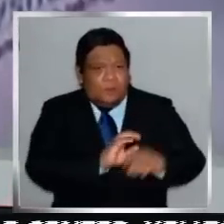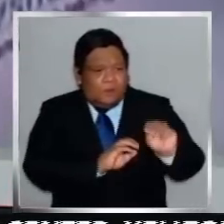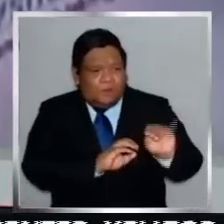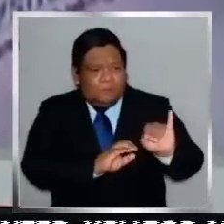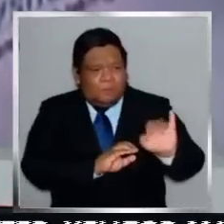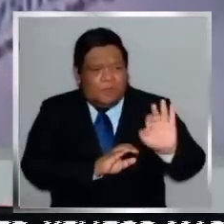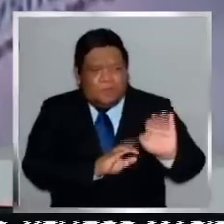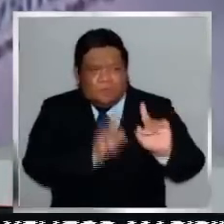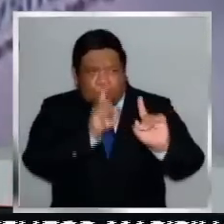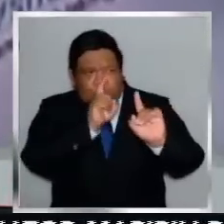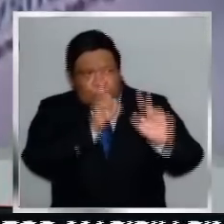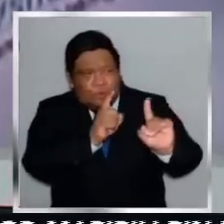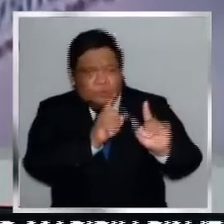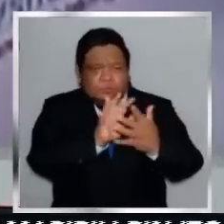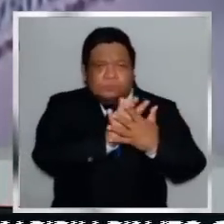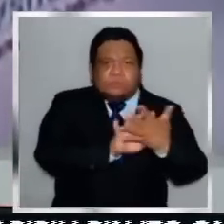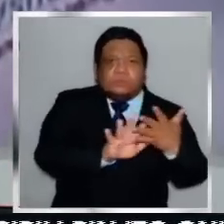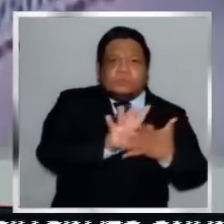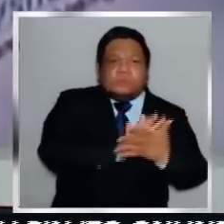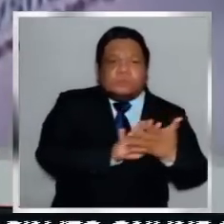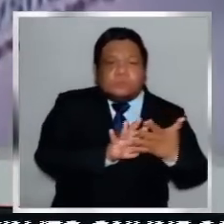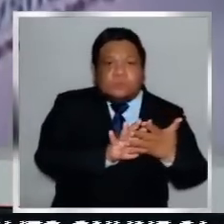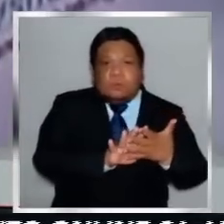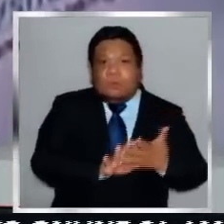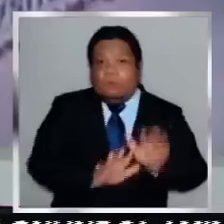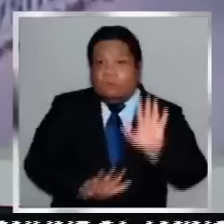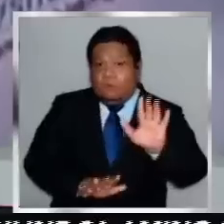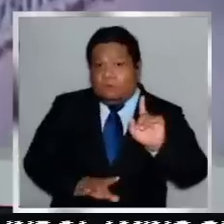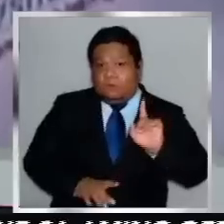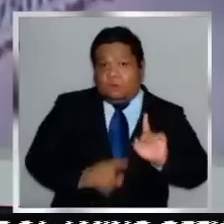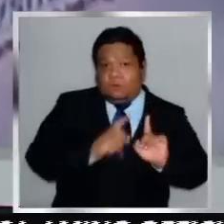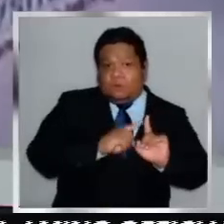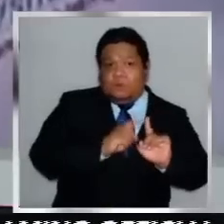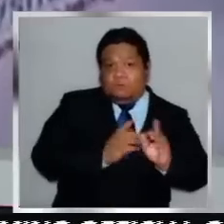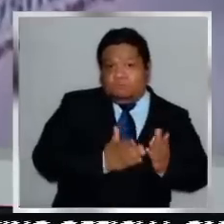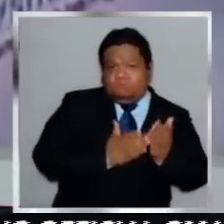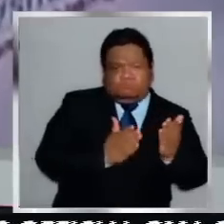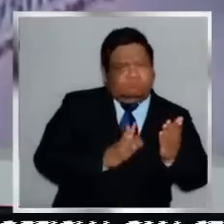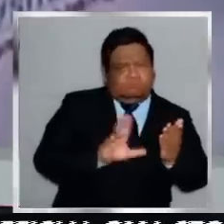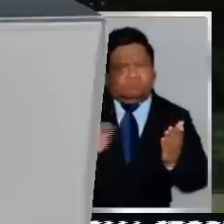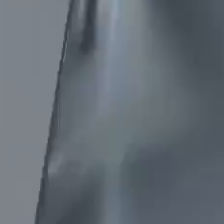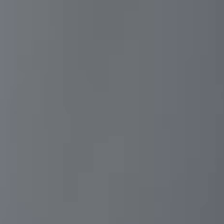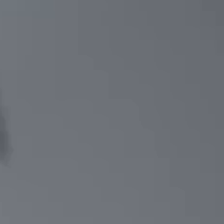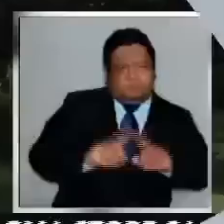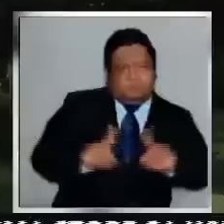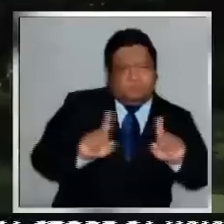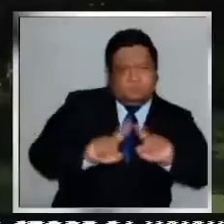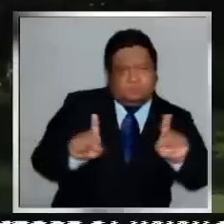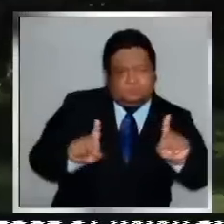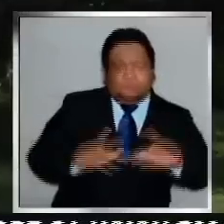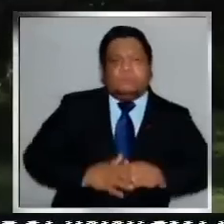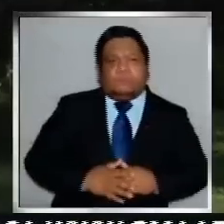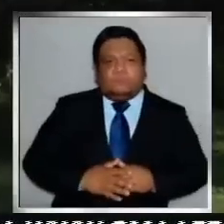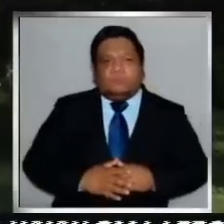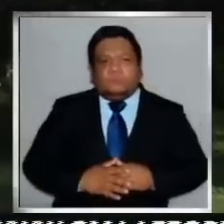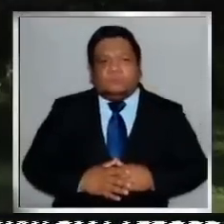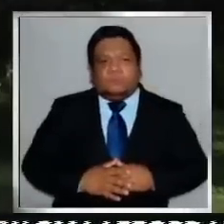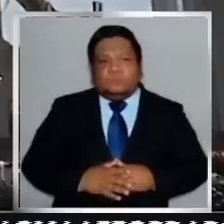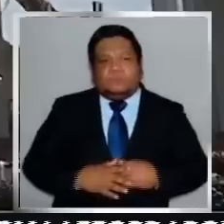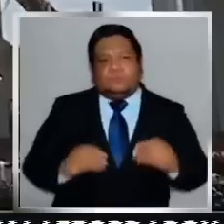panukala, bagay na itinanggi ng isang nagsulong nito. Nakatutok si Maris Umali.